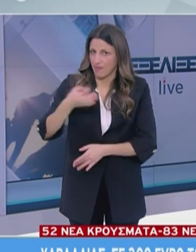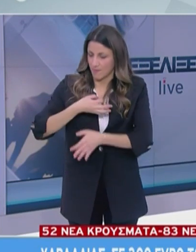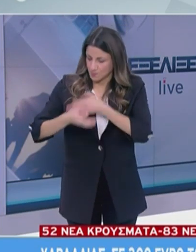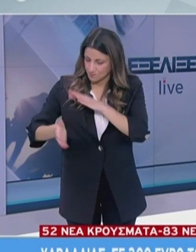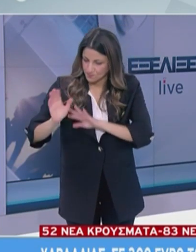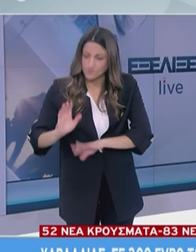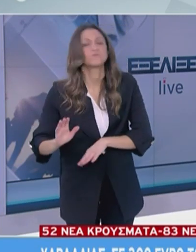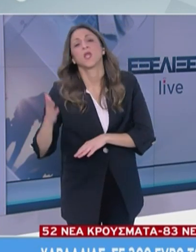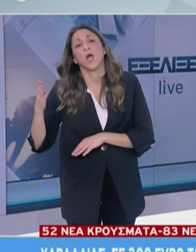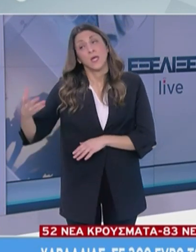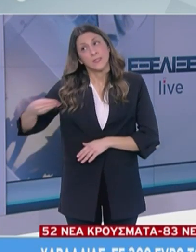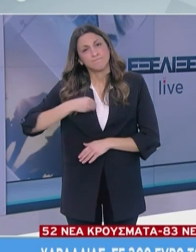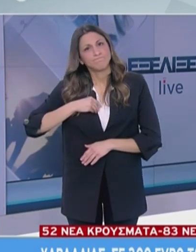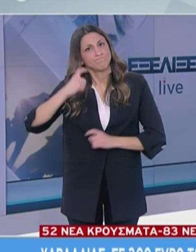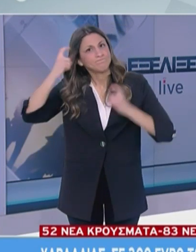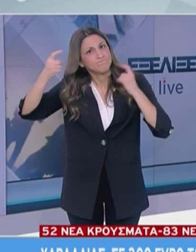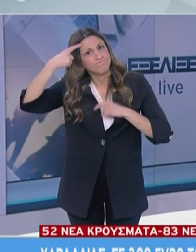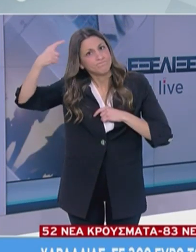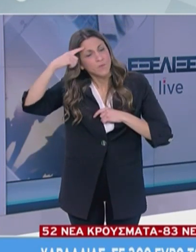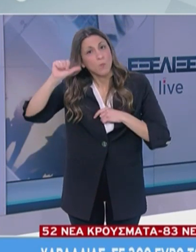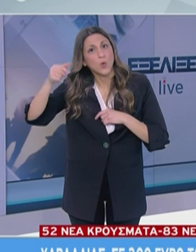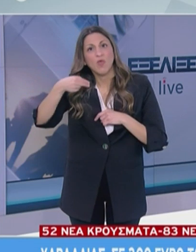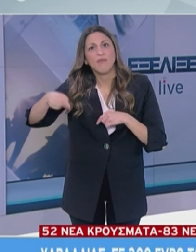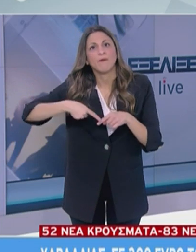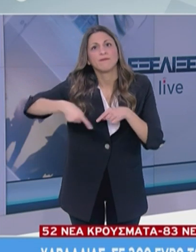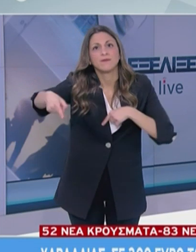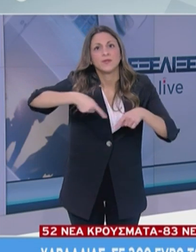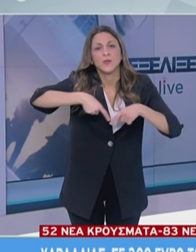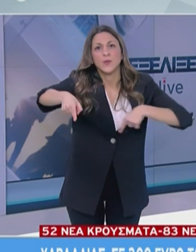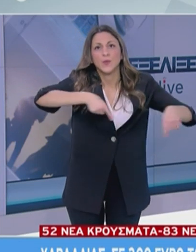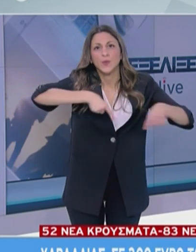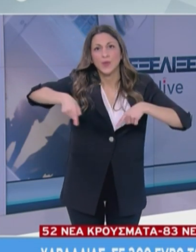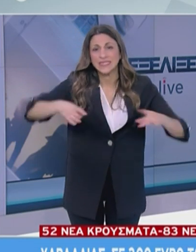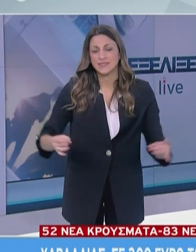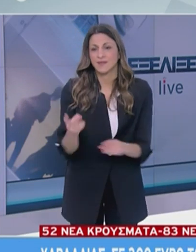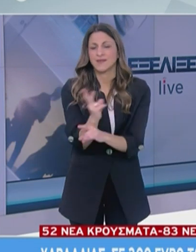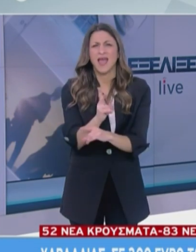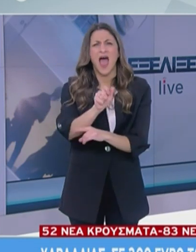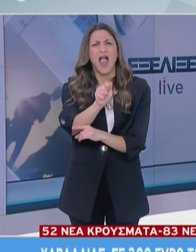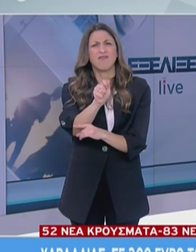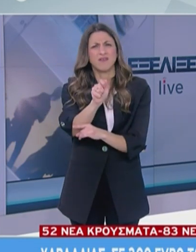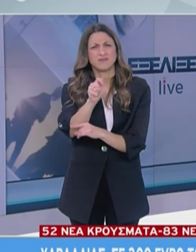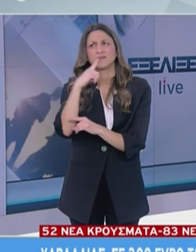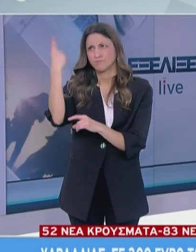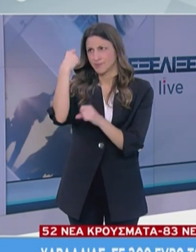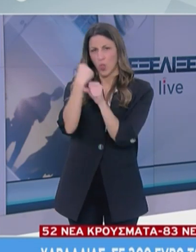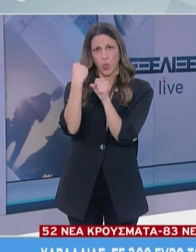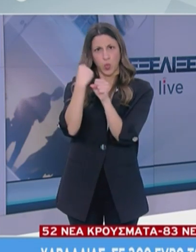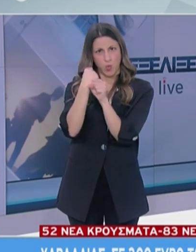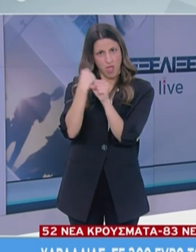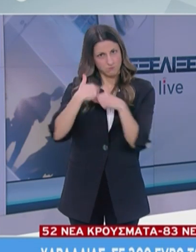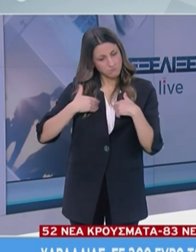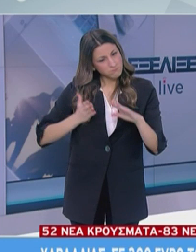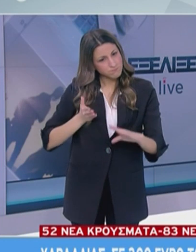κατά τα τελευταία 24 ώρα. Η πρώτη αφορά στις μετακινήσεις πολιτών με βεβαιώσεις τύπου Α εργοδότη, δηλαδή